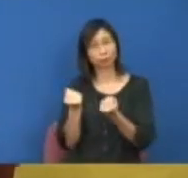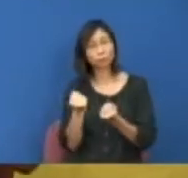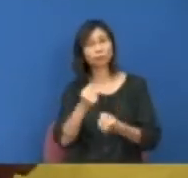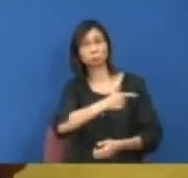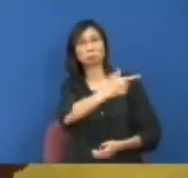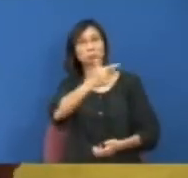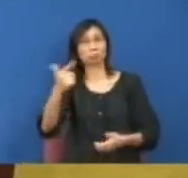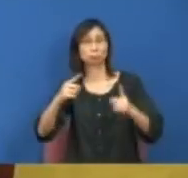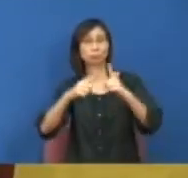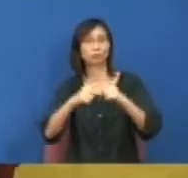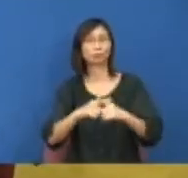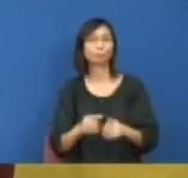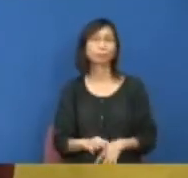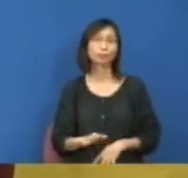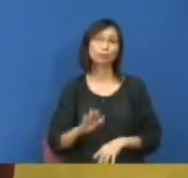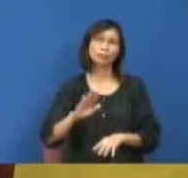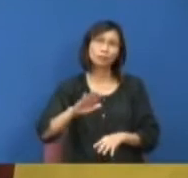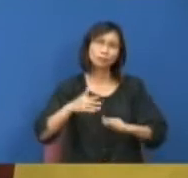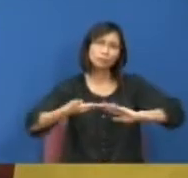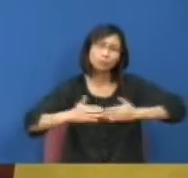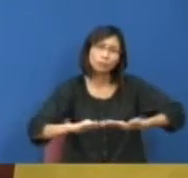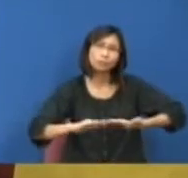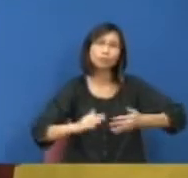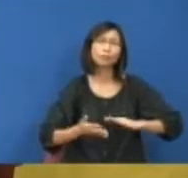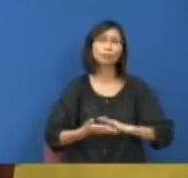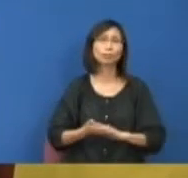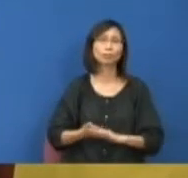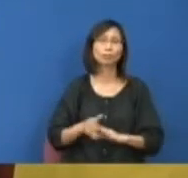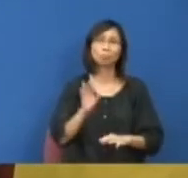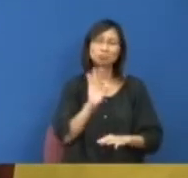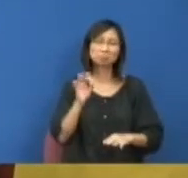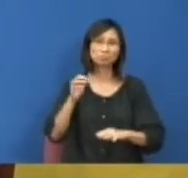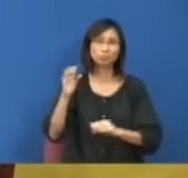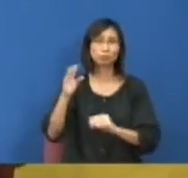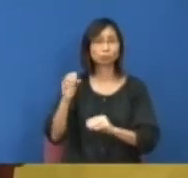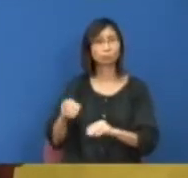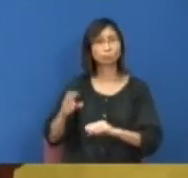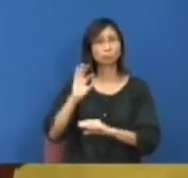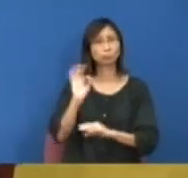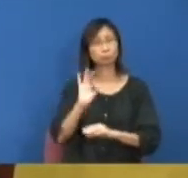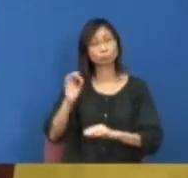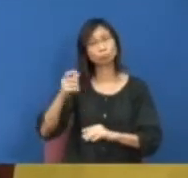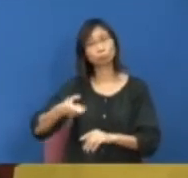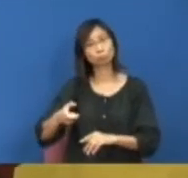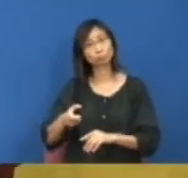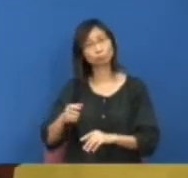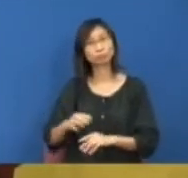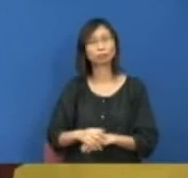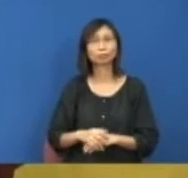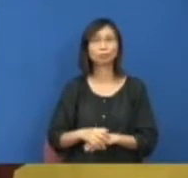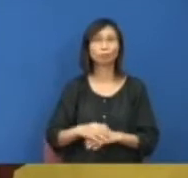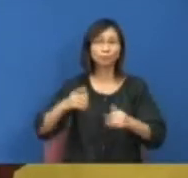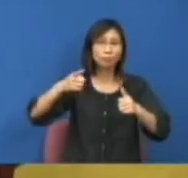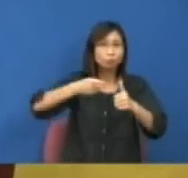轉就係話，如果話無產階級反而係最早參與嗰一班人，但係最終可能成個革命結束咗之